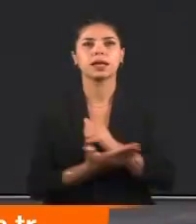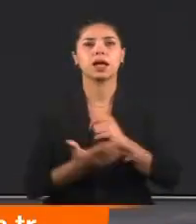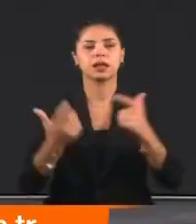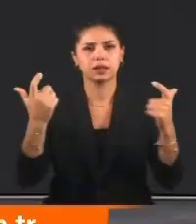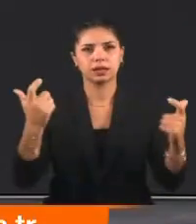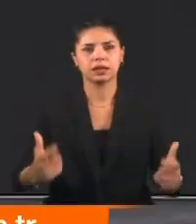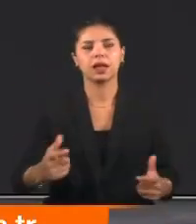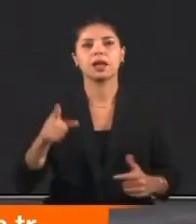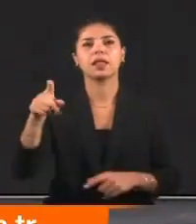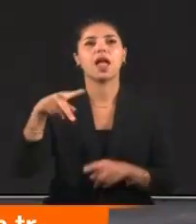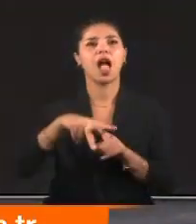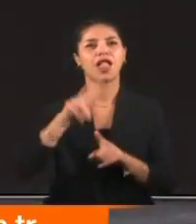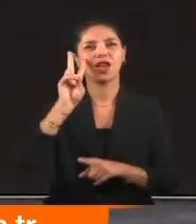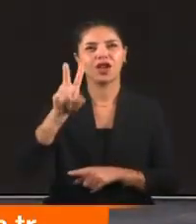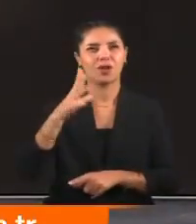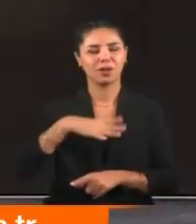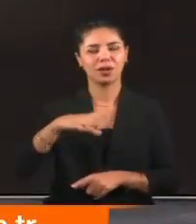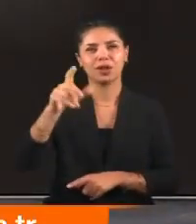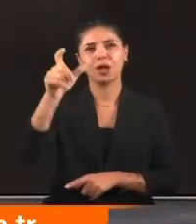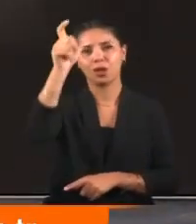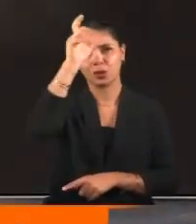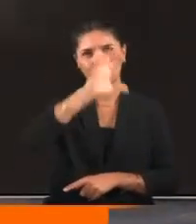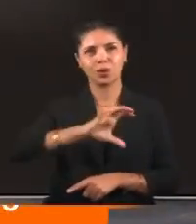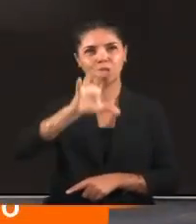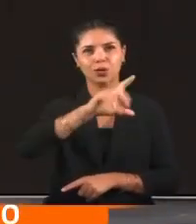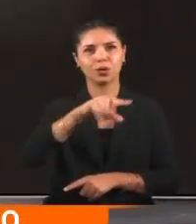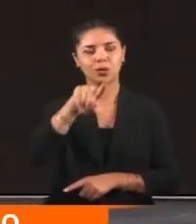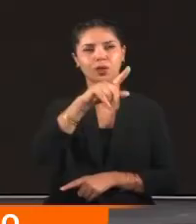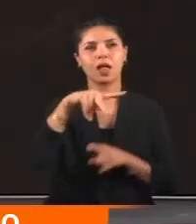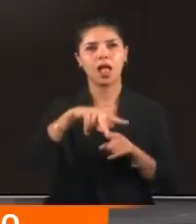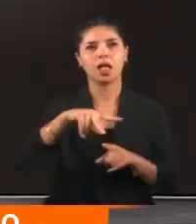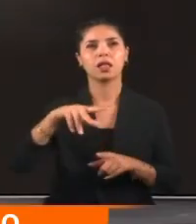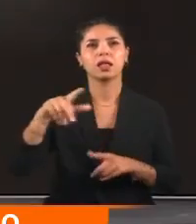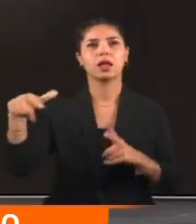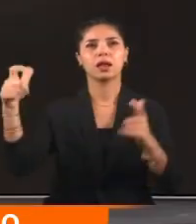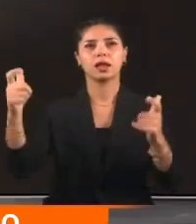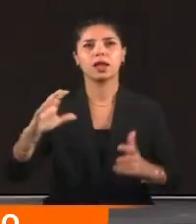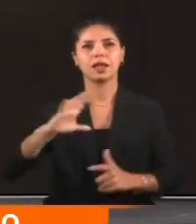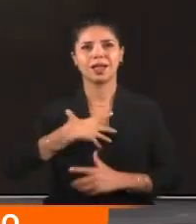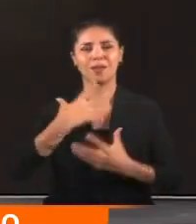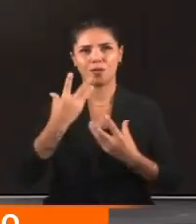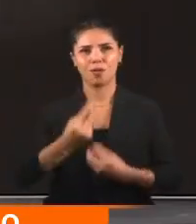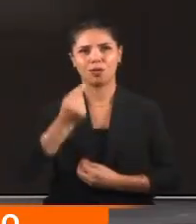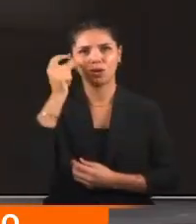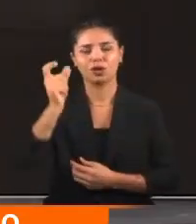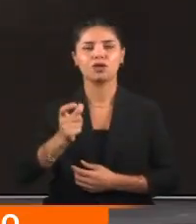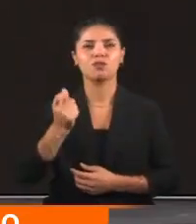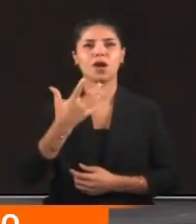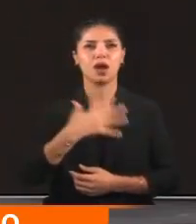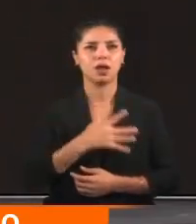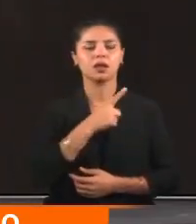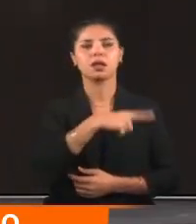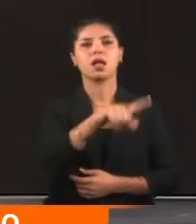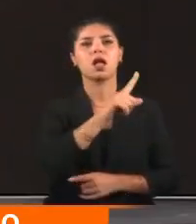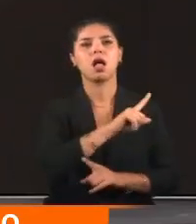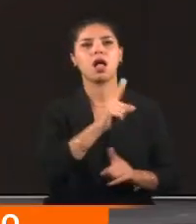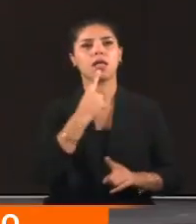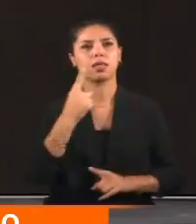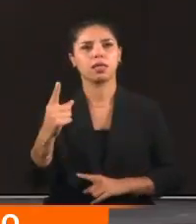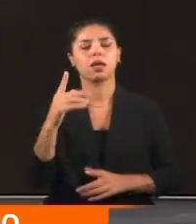Kayseri'de yılkı atlarını görmeye giden yerli turistler atların ve alanın sahibi olduğunu söyleyen kişilerin para talebini geri çevirdi. Aile üyelerine